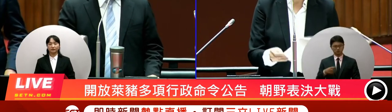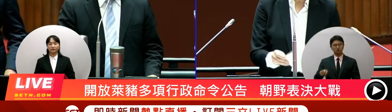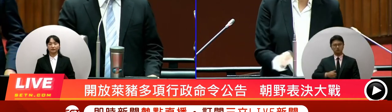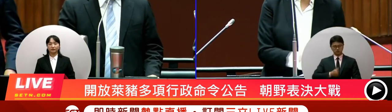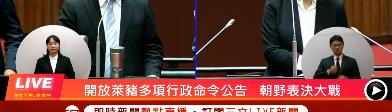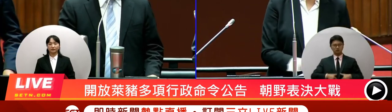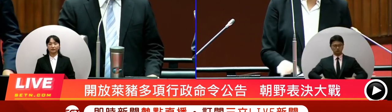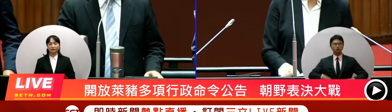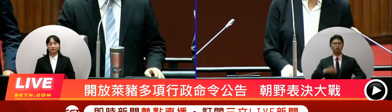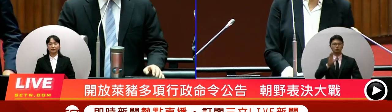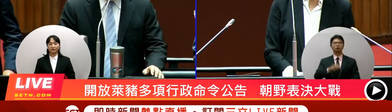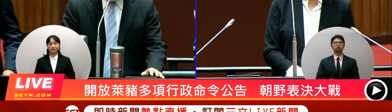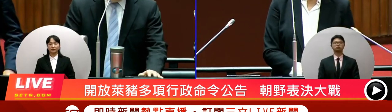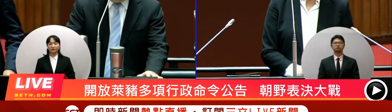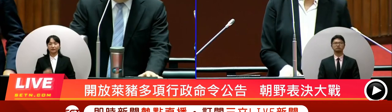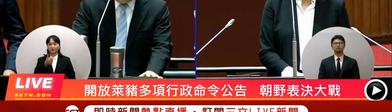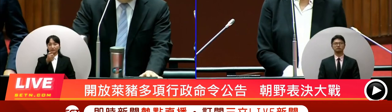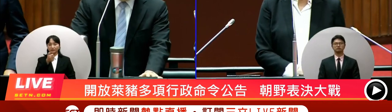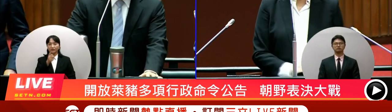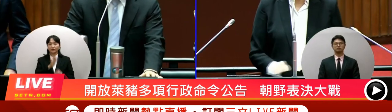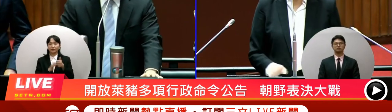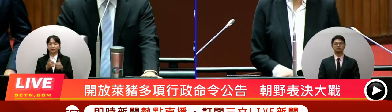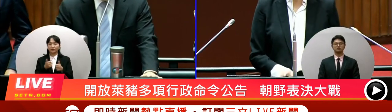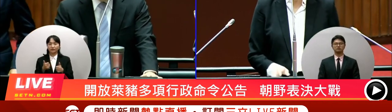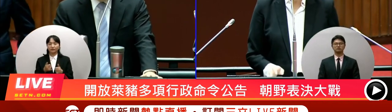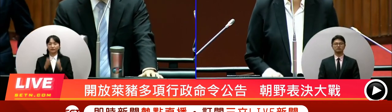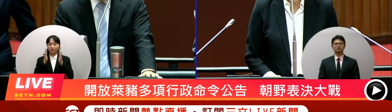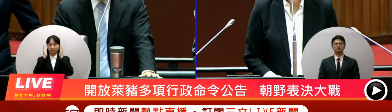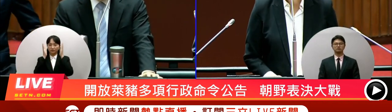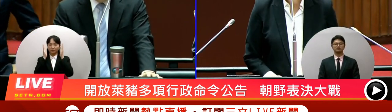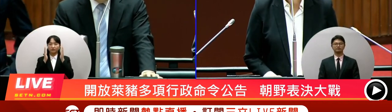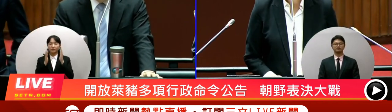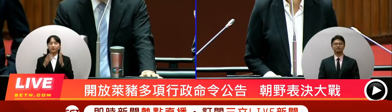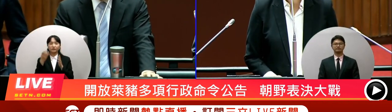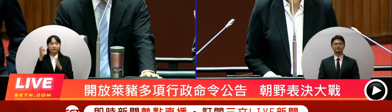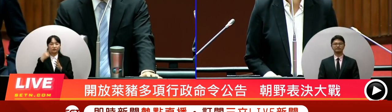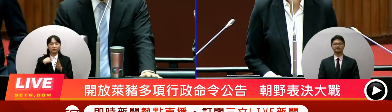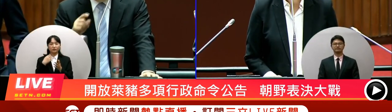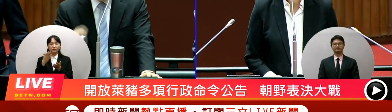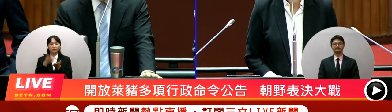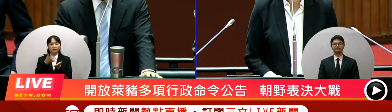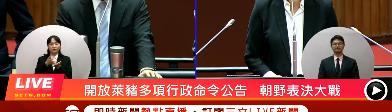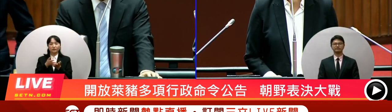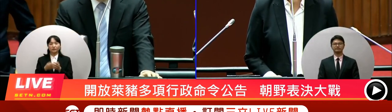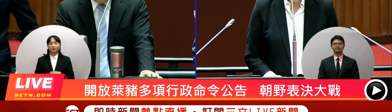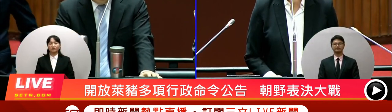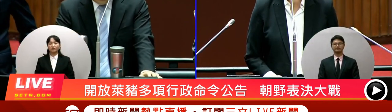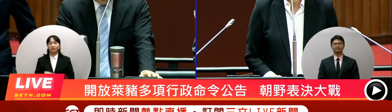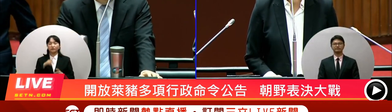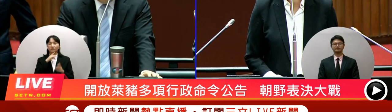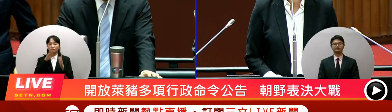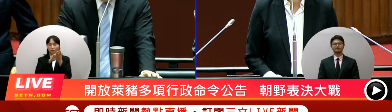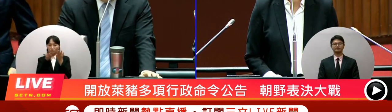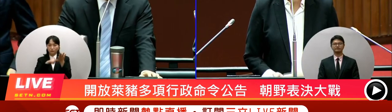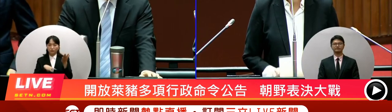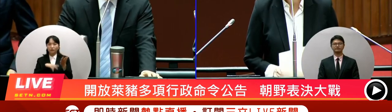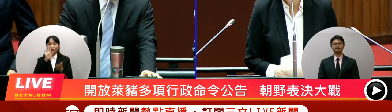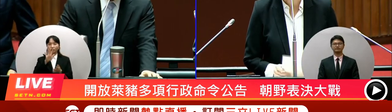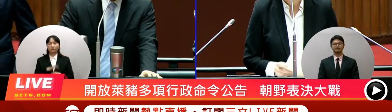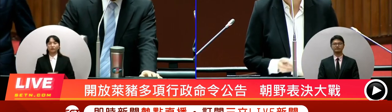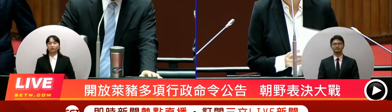定。 谢谢委员很认真的听我的报告，并且读我的书面报